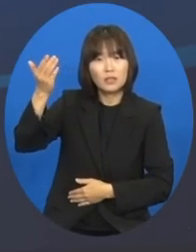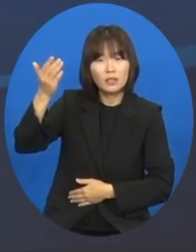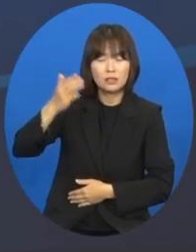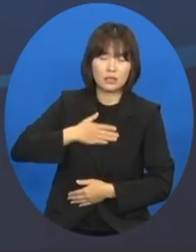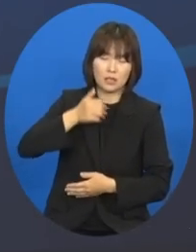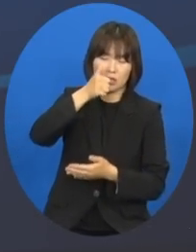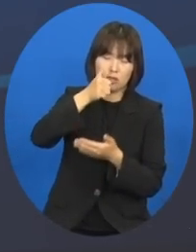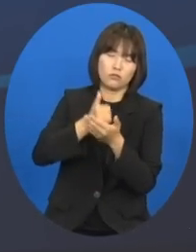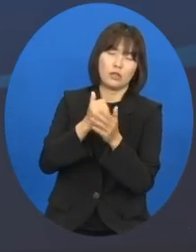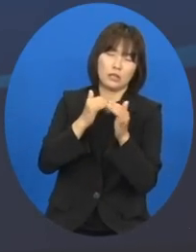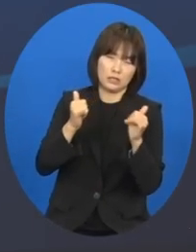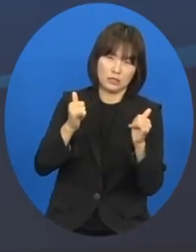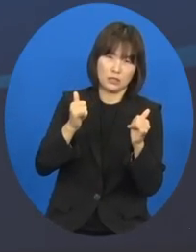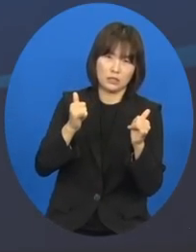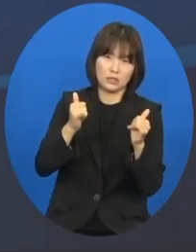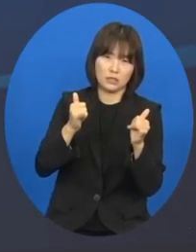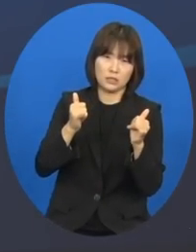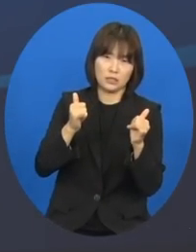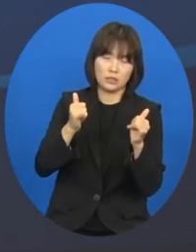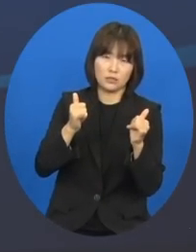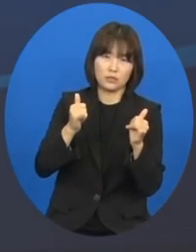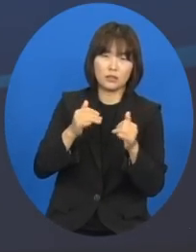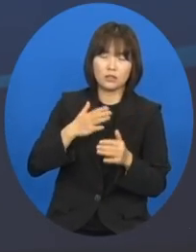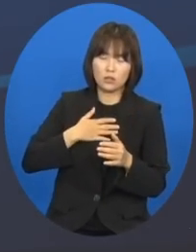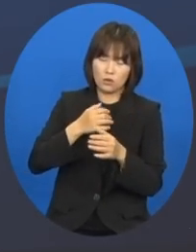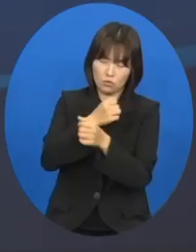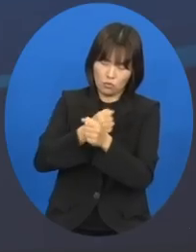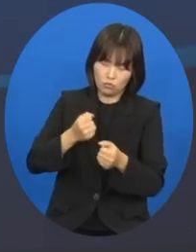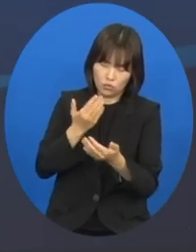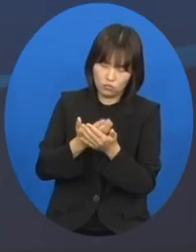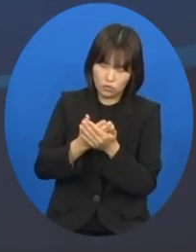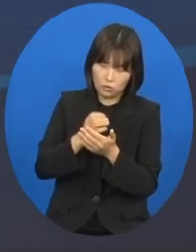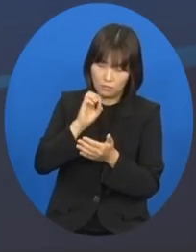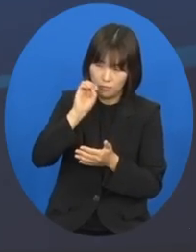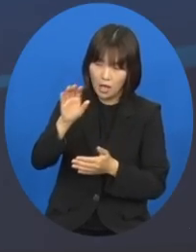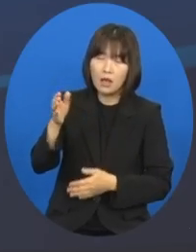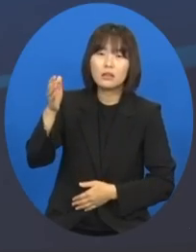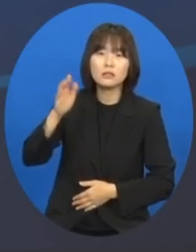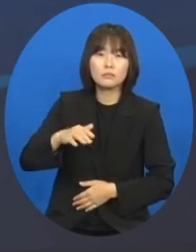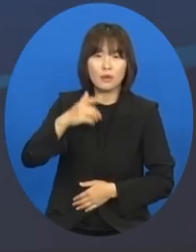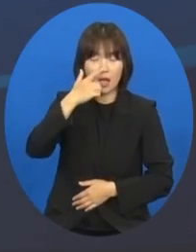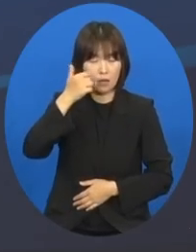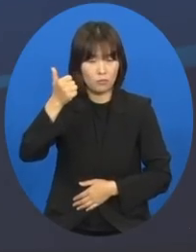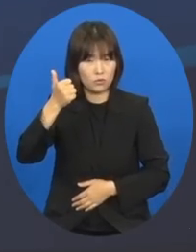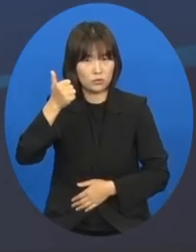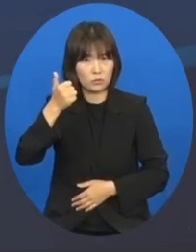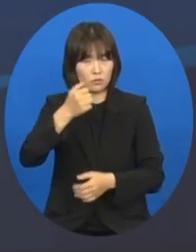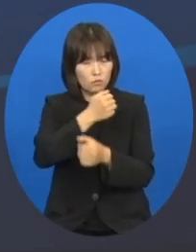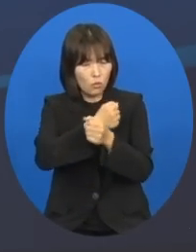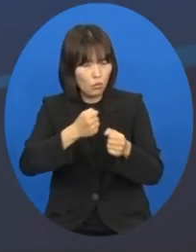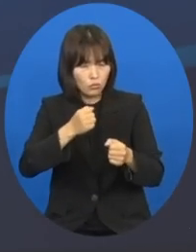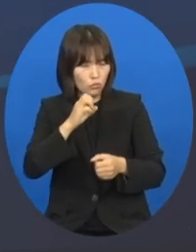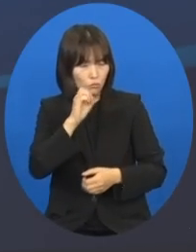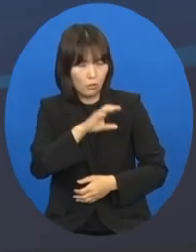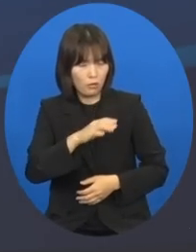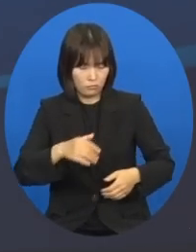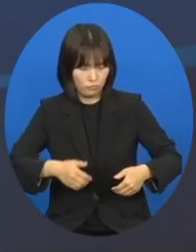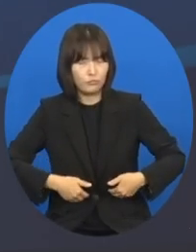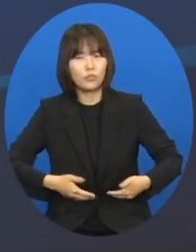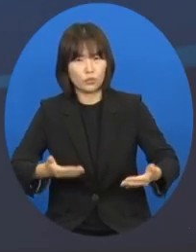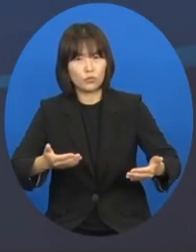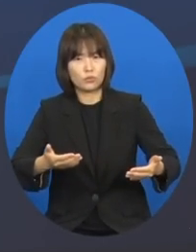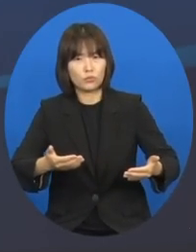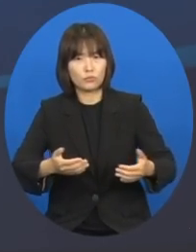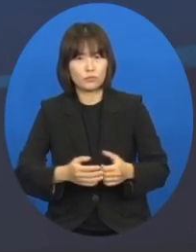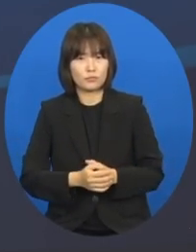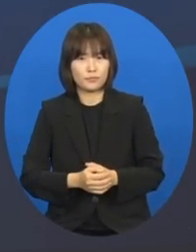하늘과 아버지께 죄를지었습니다 저를 용서해 주십시오 이야기하지만 아버지는 용서를 거론할 필요가 없어요